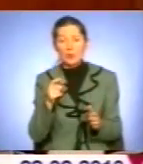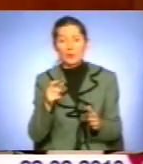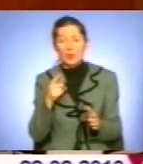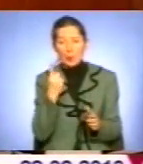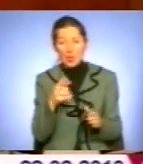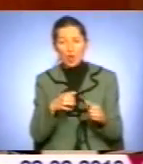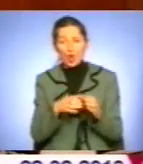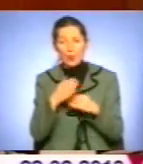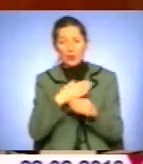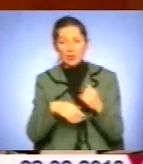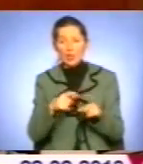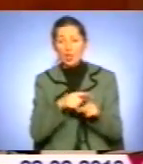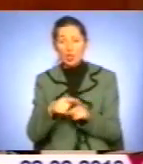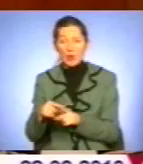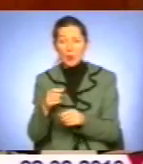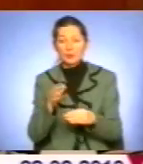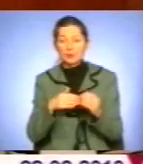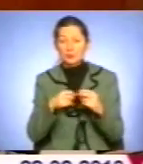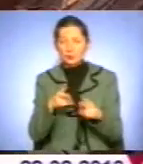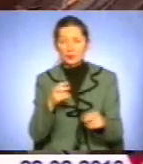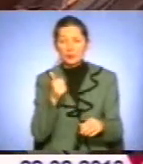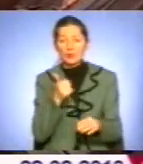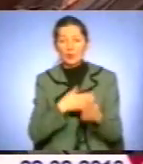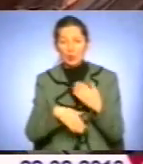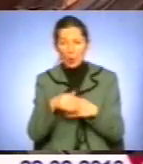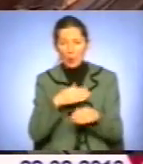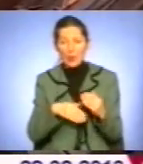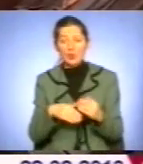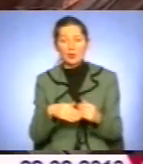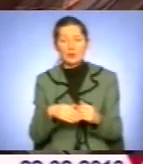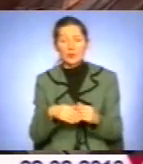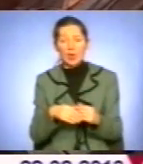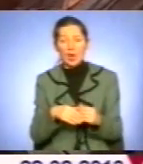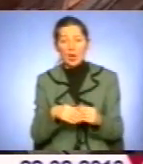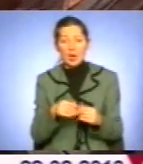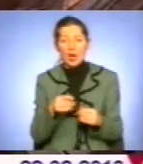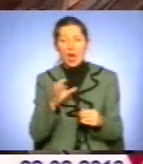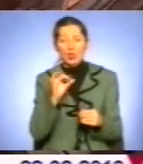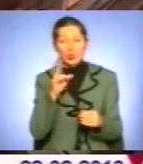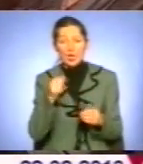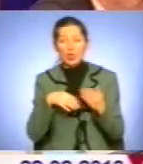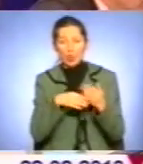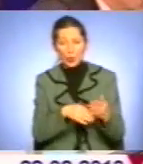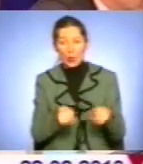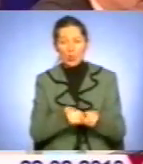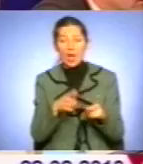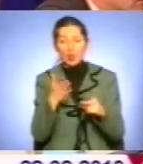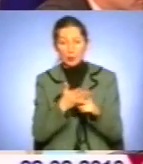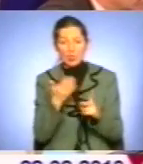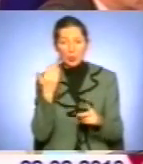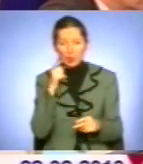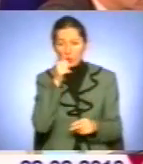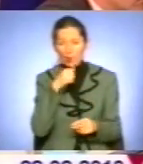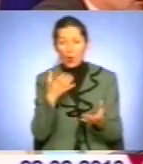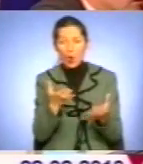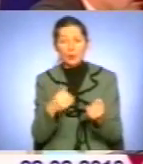словами спеціалістів Головного управління праці та соціального захисту населення обласної державної адміністрації, соціальну допомогу та субсидії минулого року